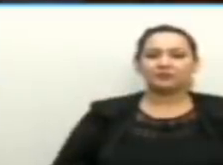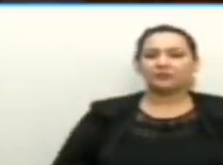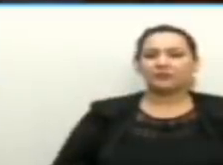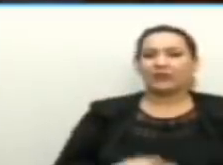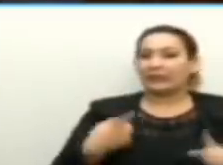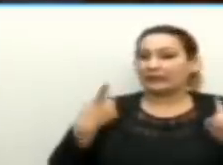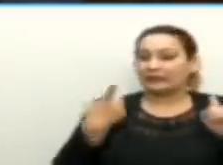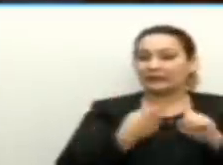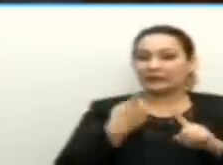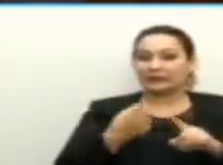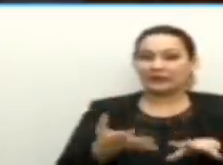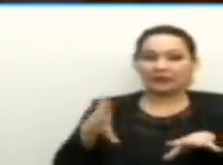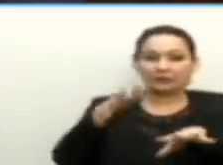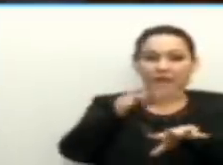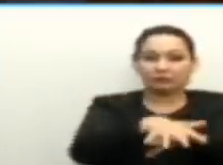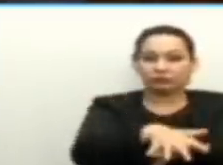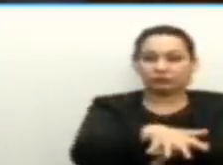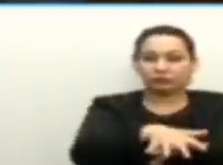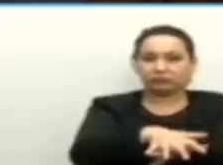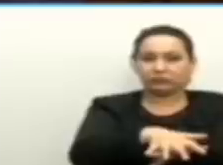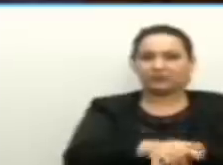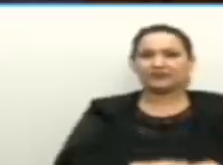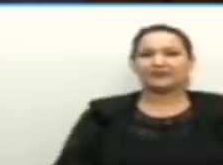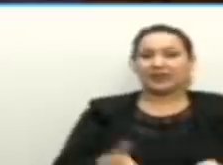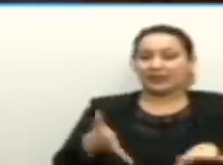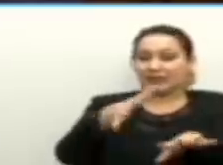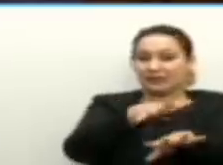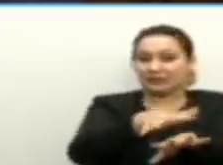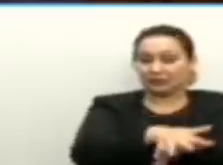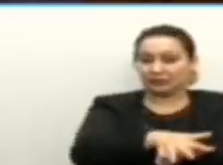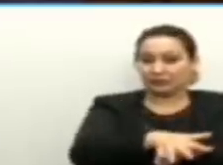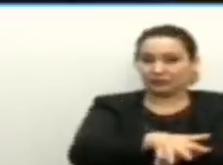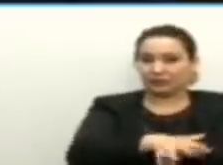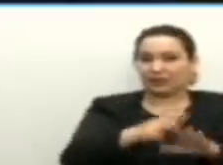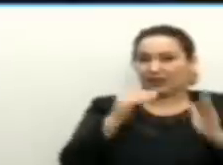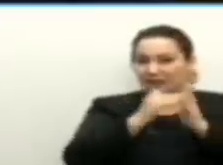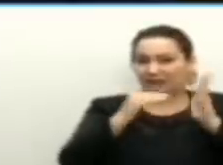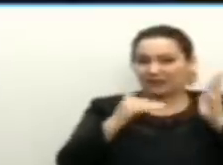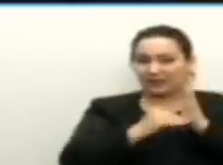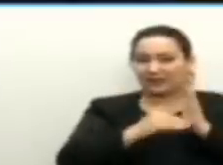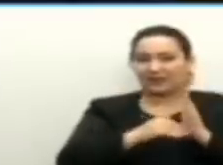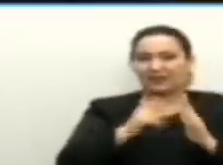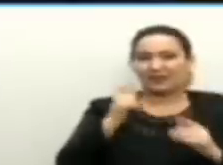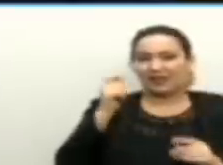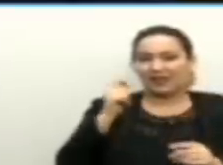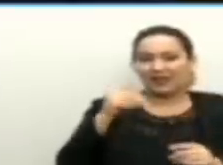وبخصوص مسألة إدماج المنتسبين، منتسبي جهاز المساعدة على الإدماج المهني والإدماج